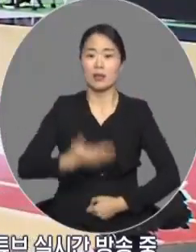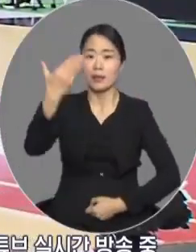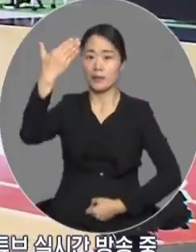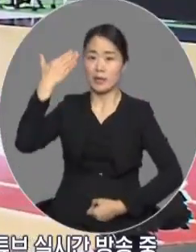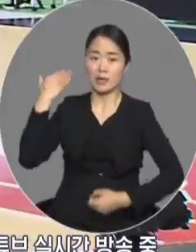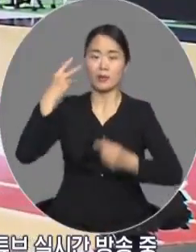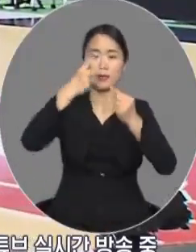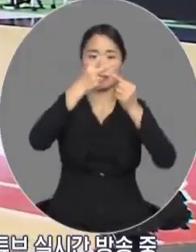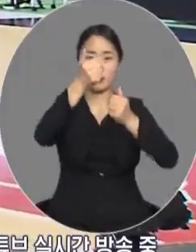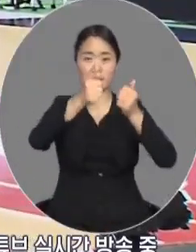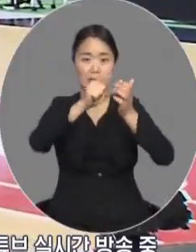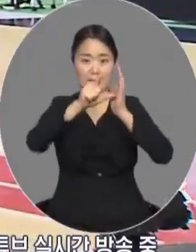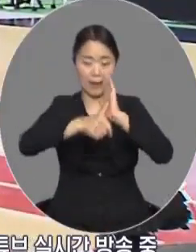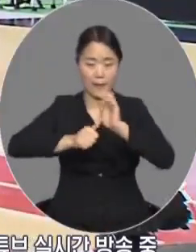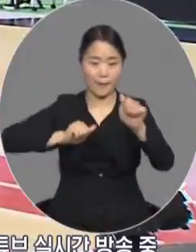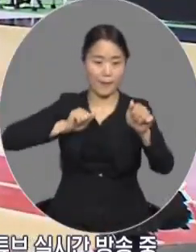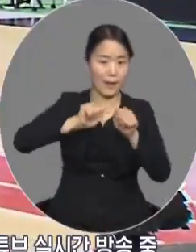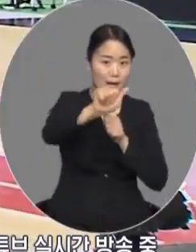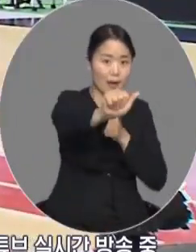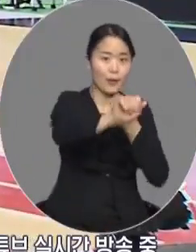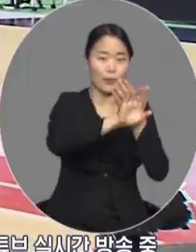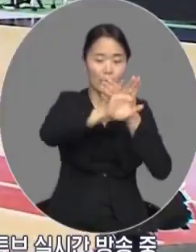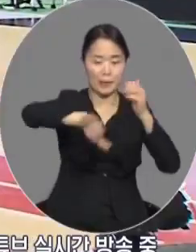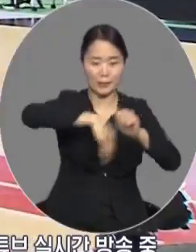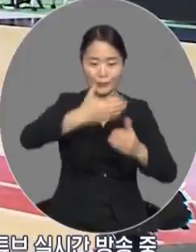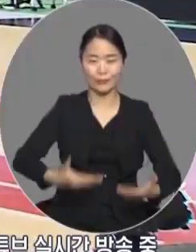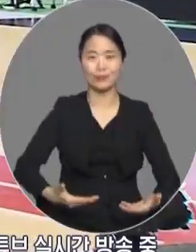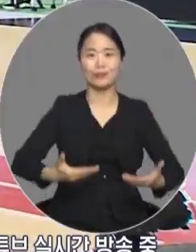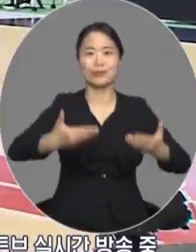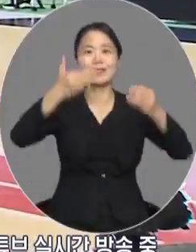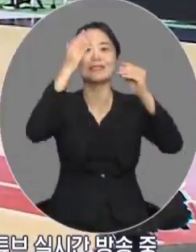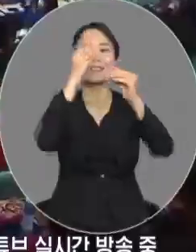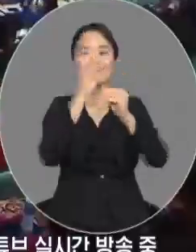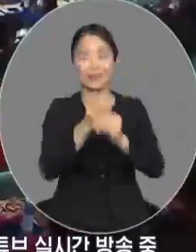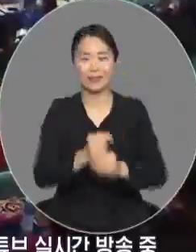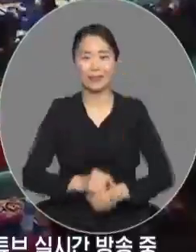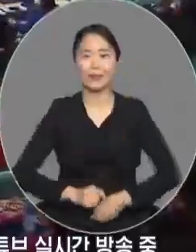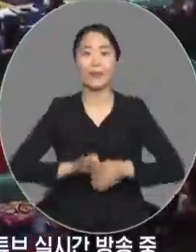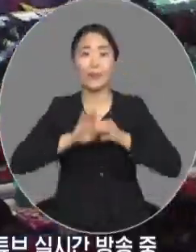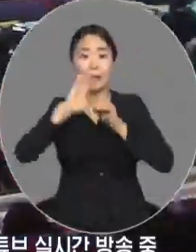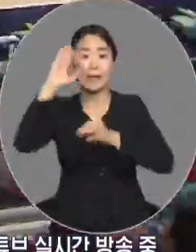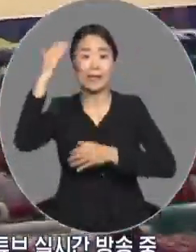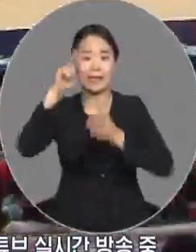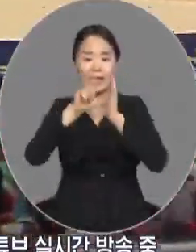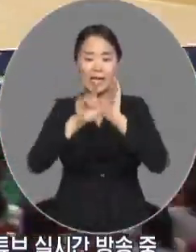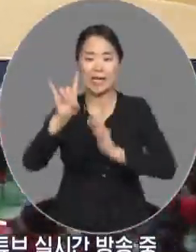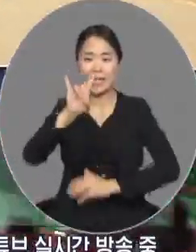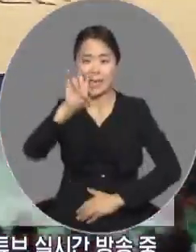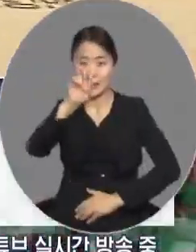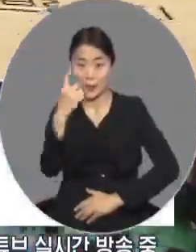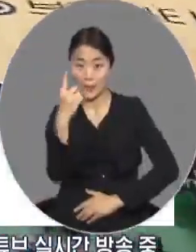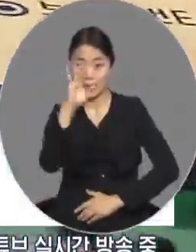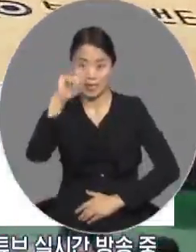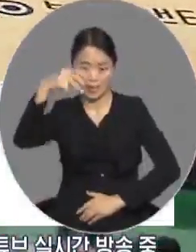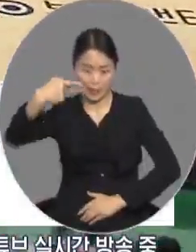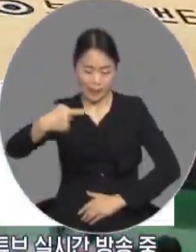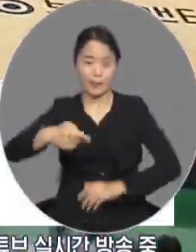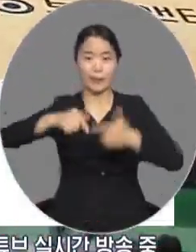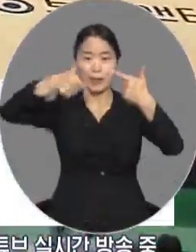역전승으로 잡아내면서 팀 분위기가 한껏 고조된 상태입니다. 최근 두 시즌 현대모비스가 6강에서 좌절했기